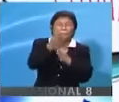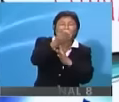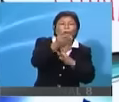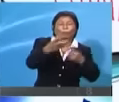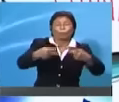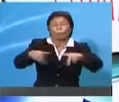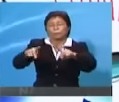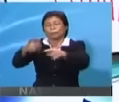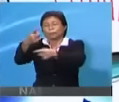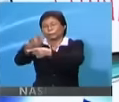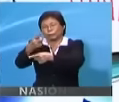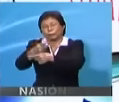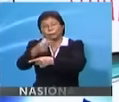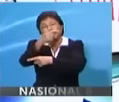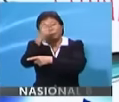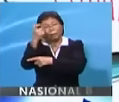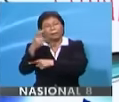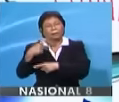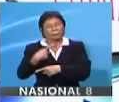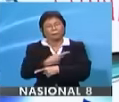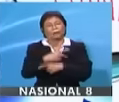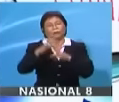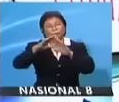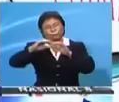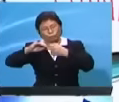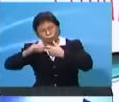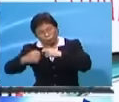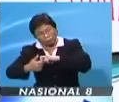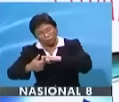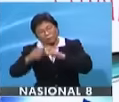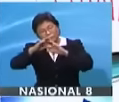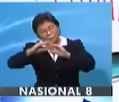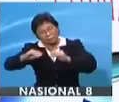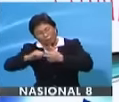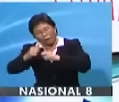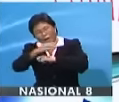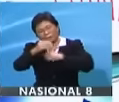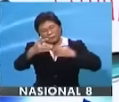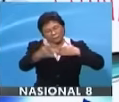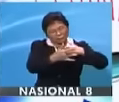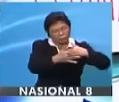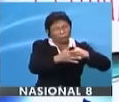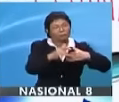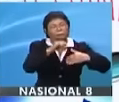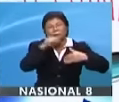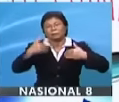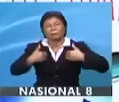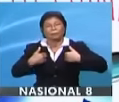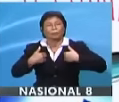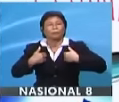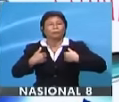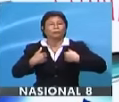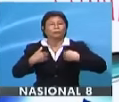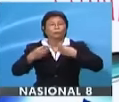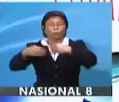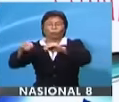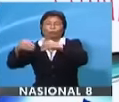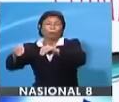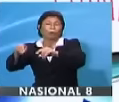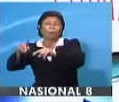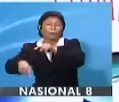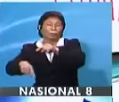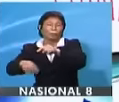pasaran. Betul. Ya? Sebab kadang-kadang kita ada solution, ada penyelesaian, ada teknologi, tapi kita tak dapat nak pergi kepada